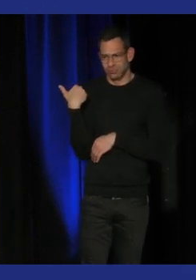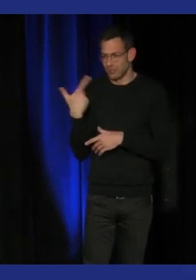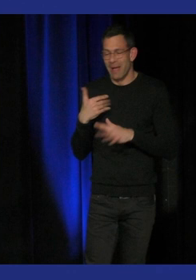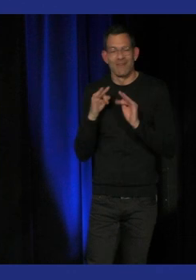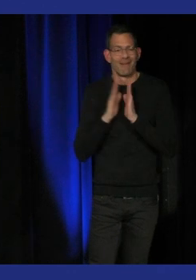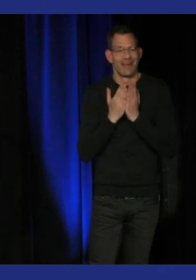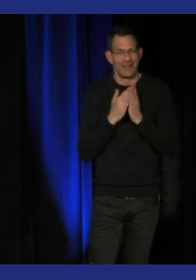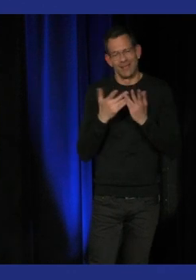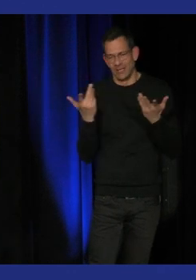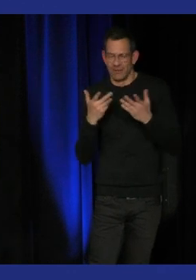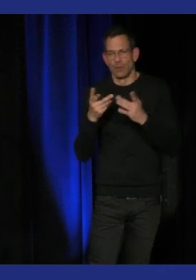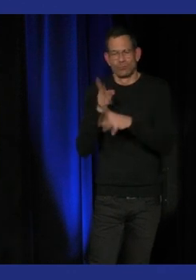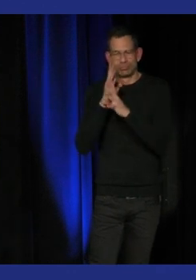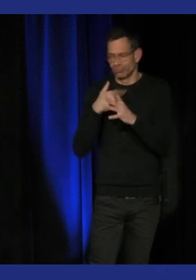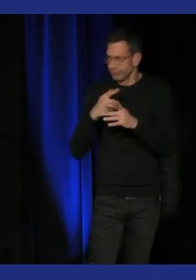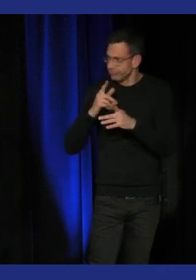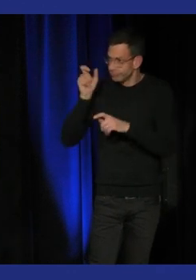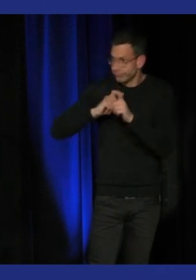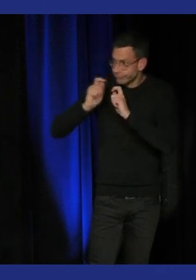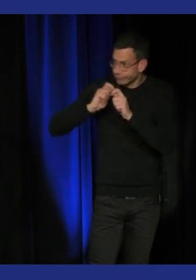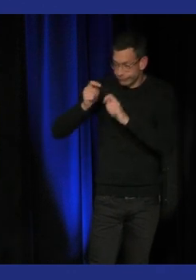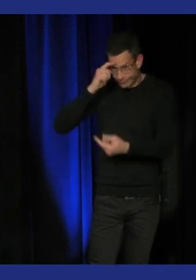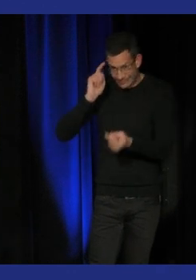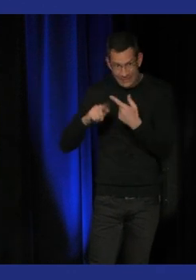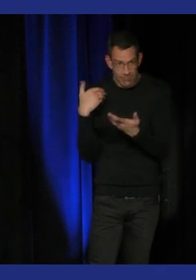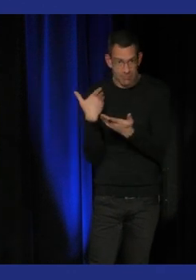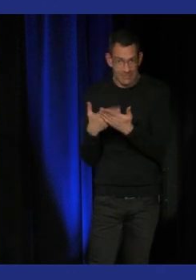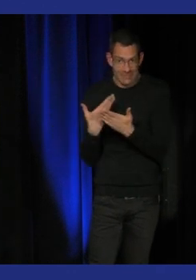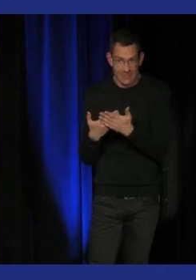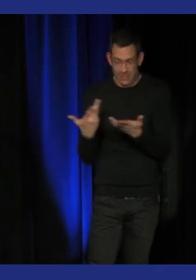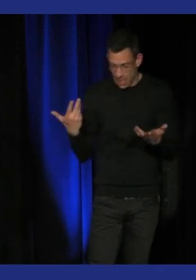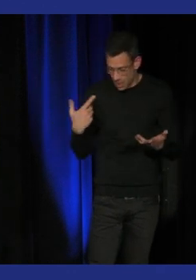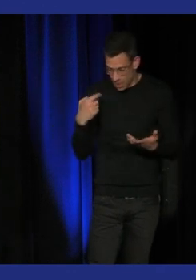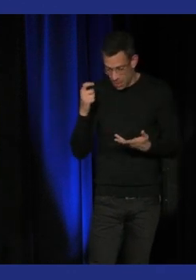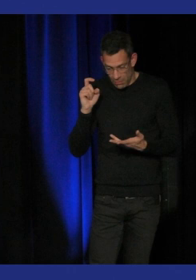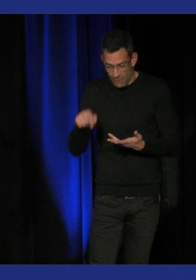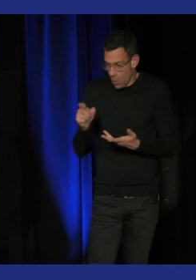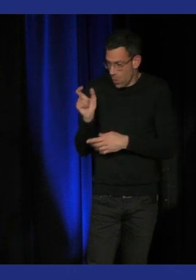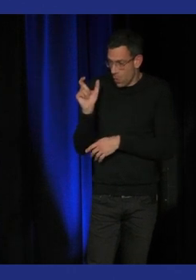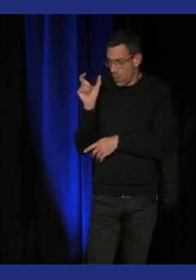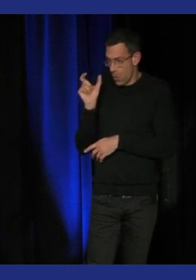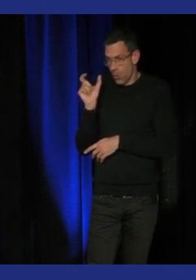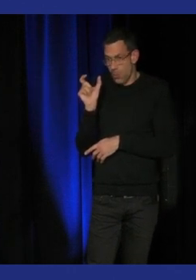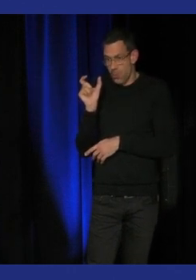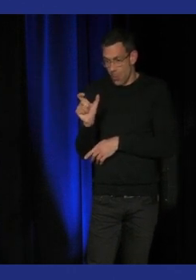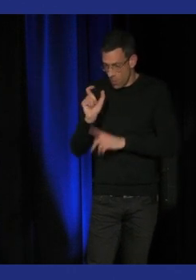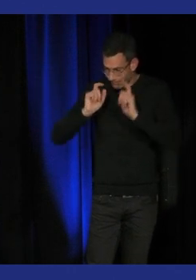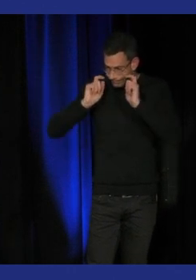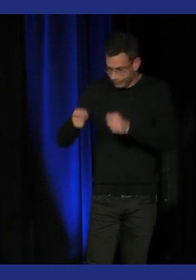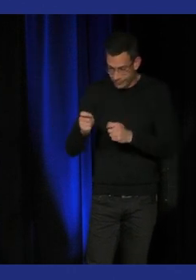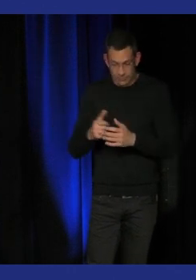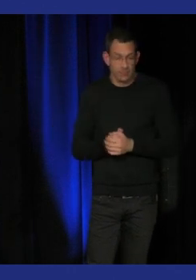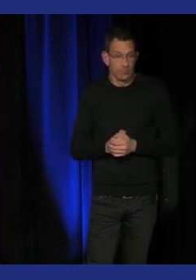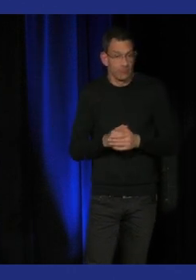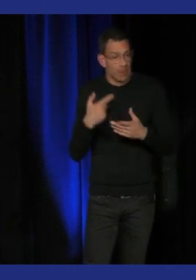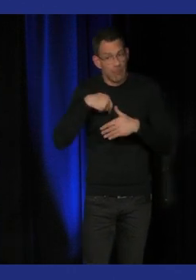livre. On a parlé exactement de ça, de l'importance en fait, de mettre un mot sur ce qu'on pouvait vivre. Moi, c'est ce que je